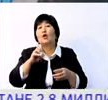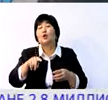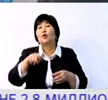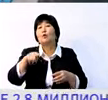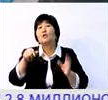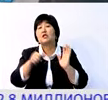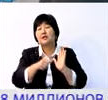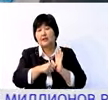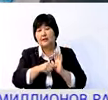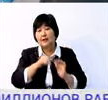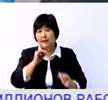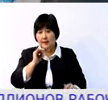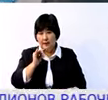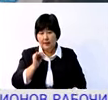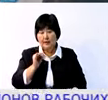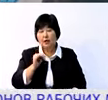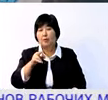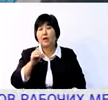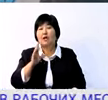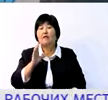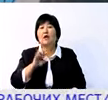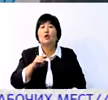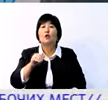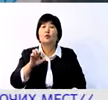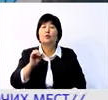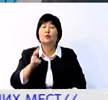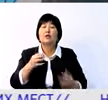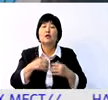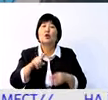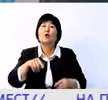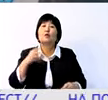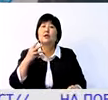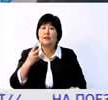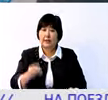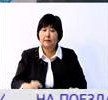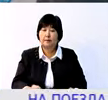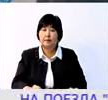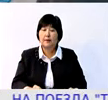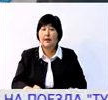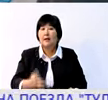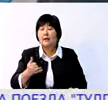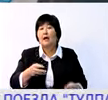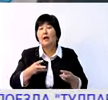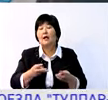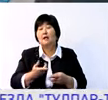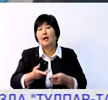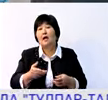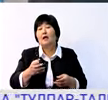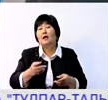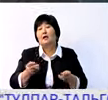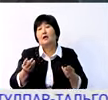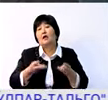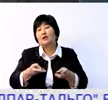6, и паровая турбина, станционный номер 3. На котле капитальный ремонт